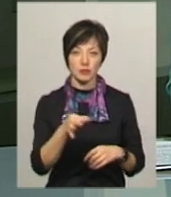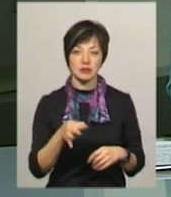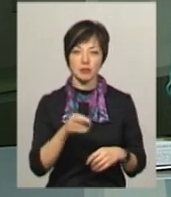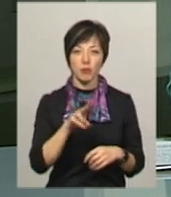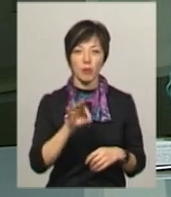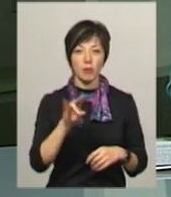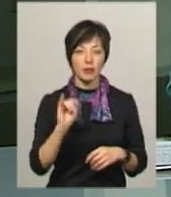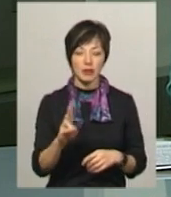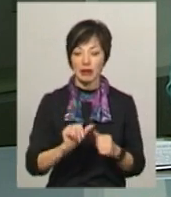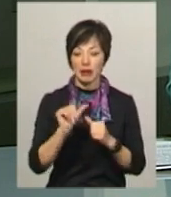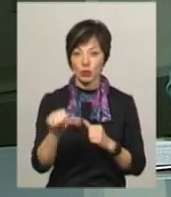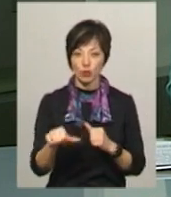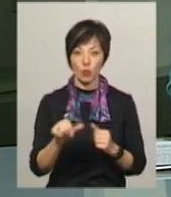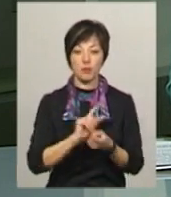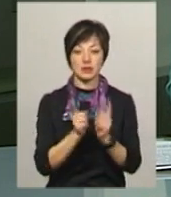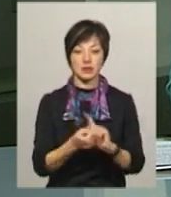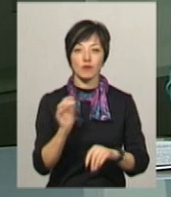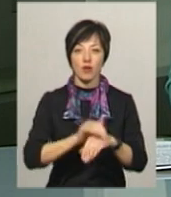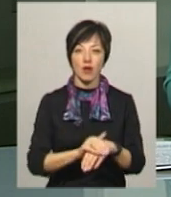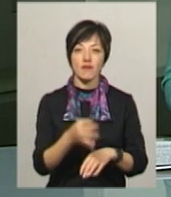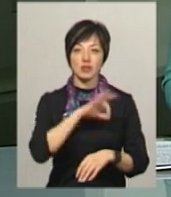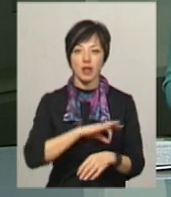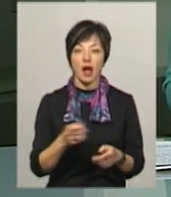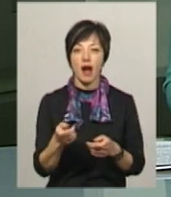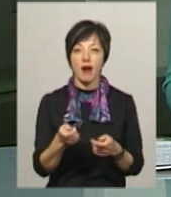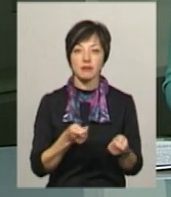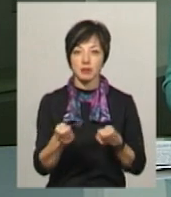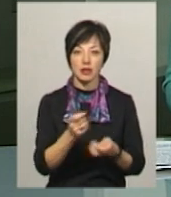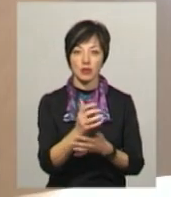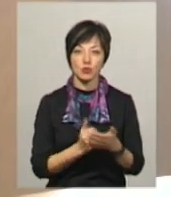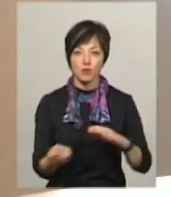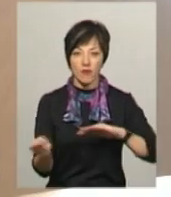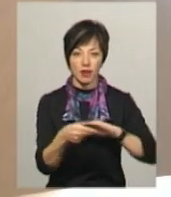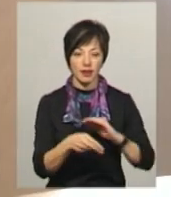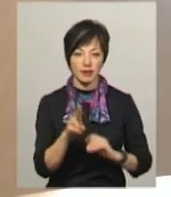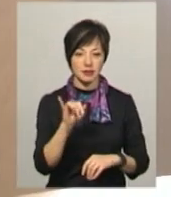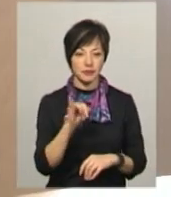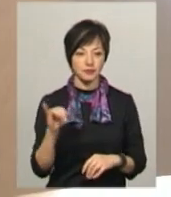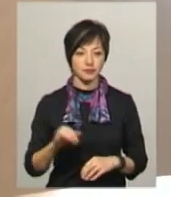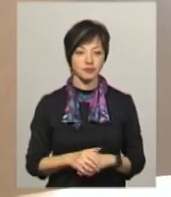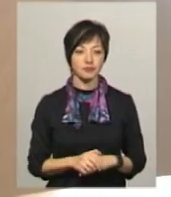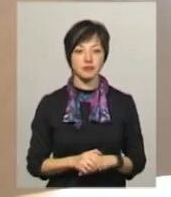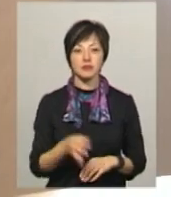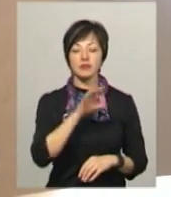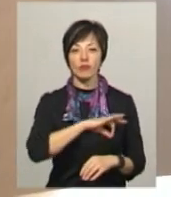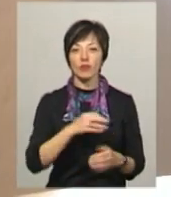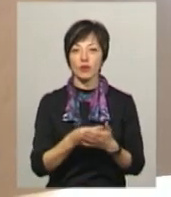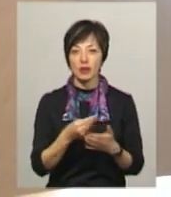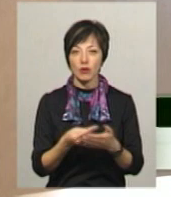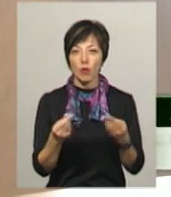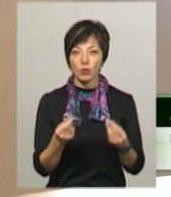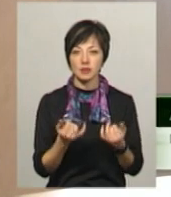Попик. Натомість зафіксували використання адмінресурсу в агітації. Використання бюджетних коштів для